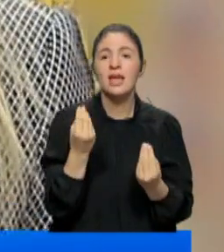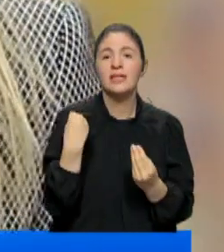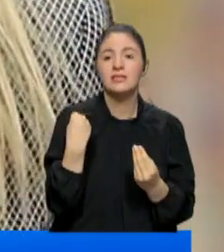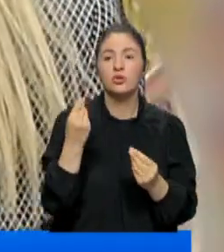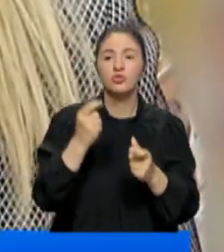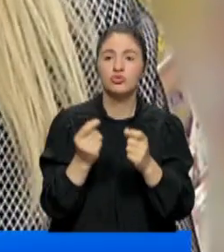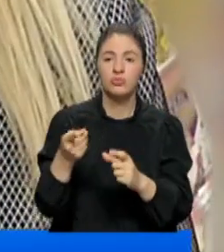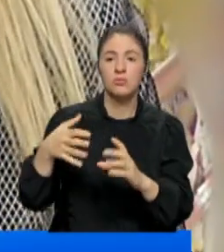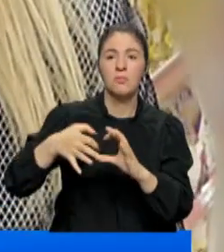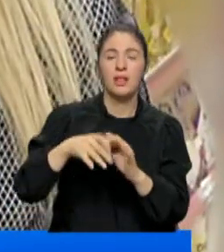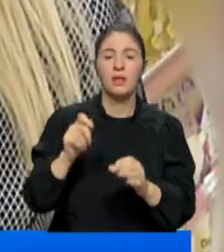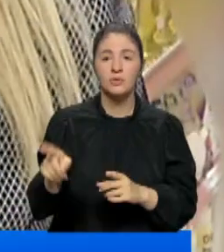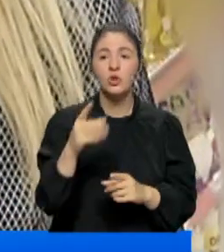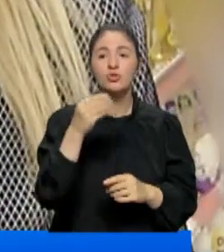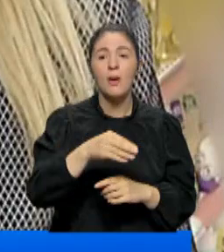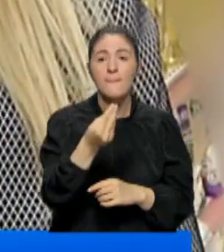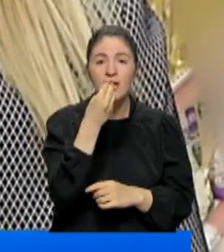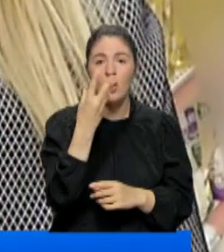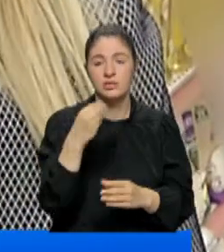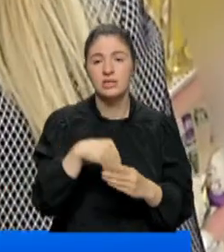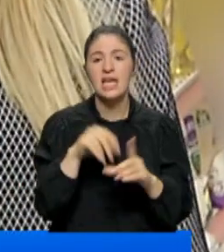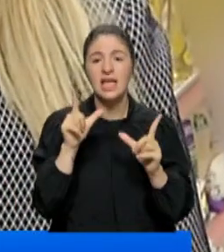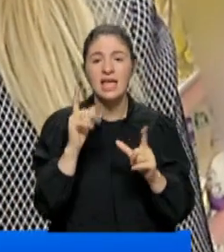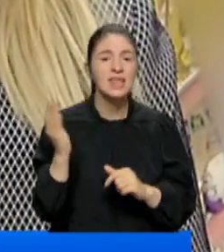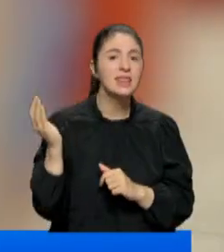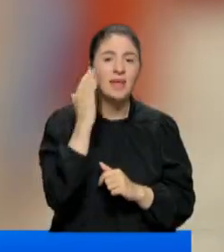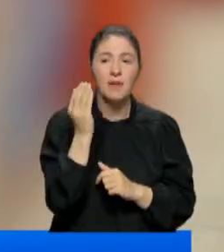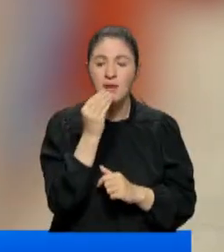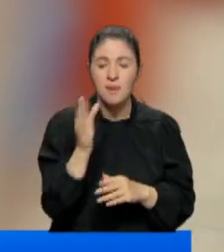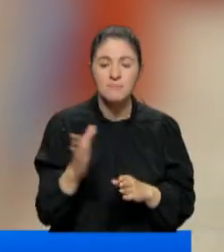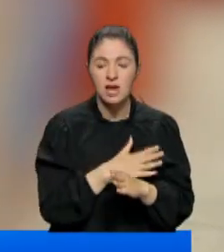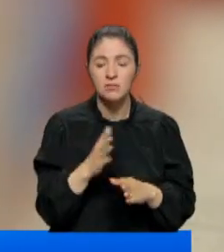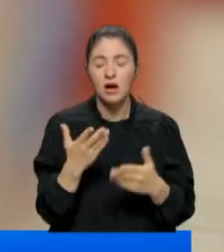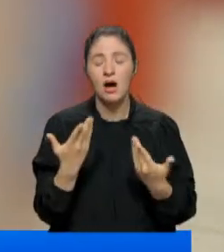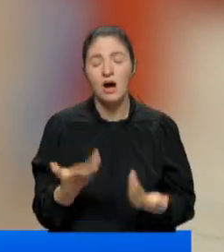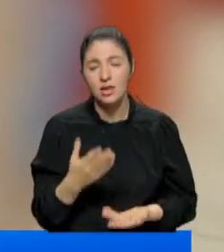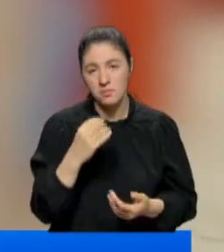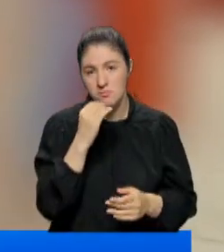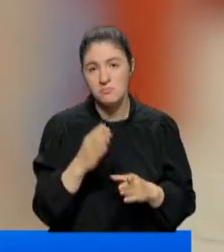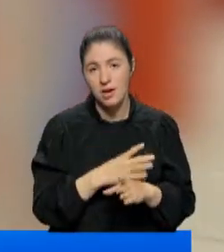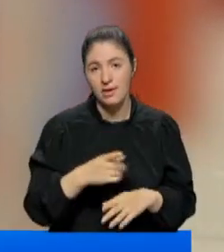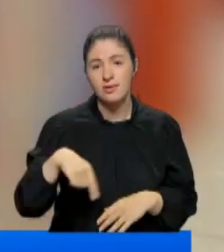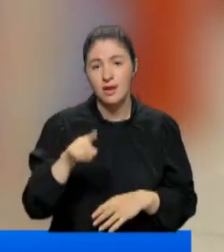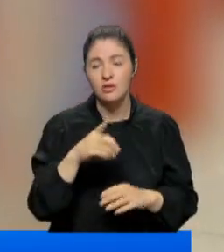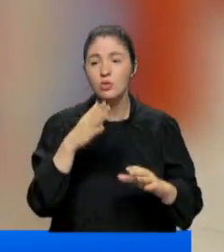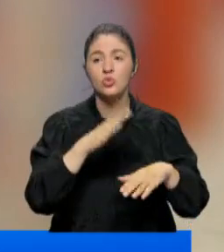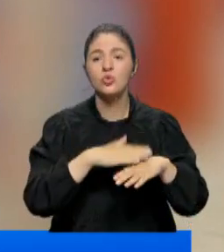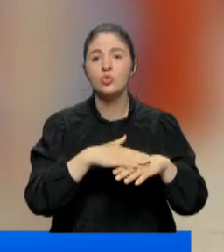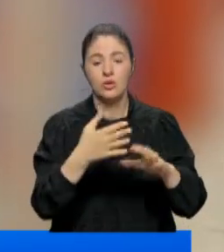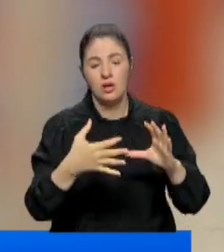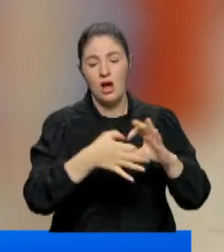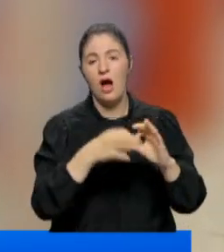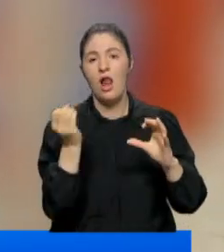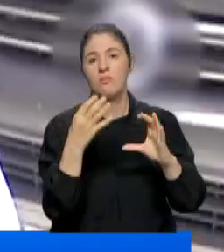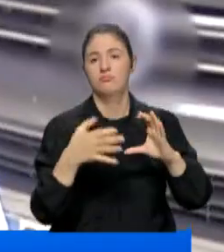ona eklendi. Çocukların beslenmesi için gerekli temel gıda maddeleri artık marketlerde üzerlerinde